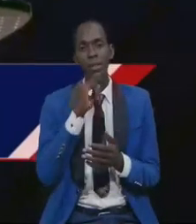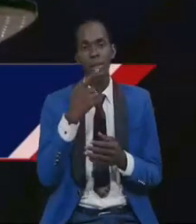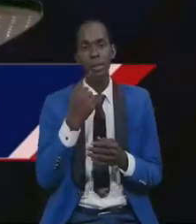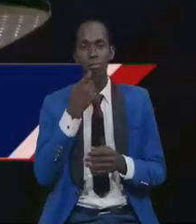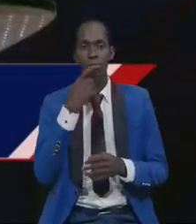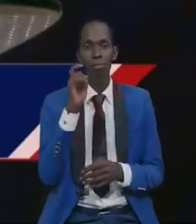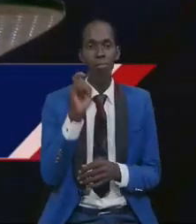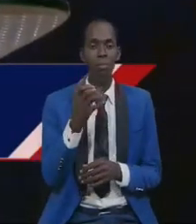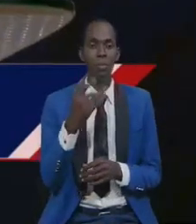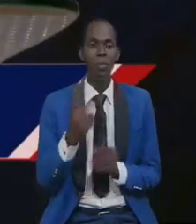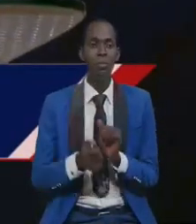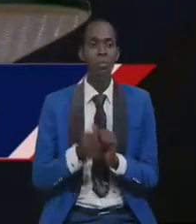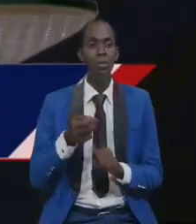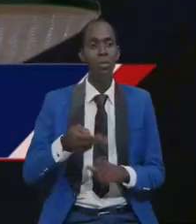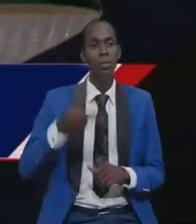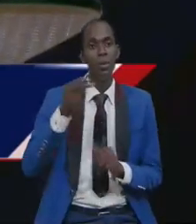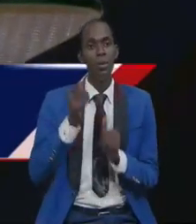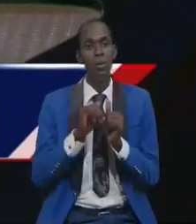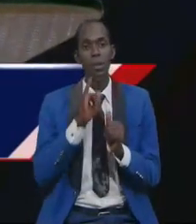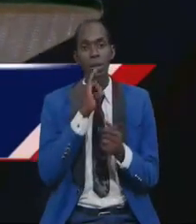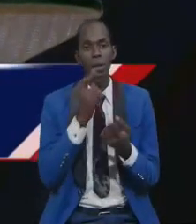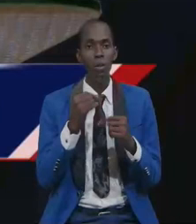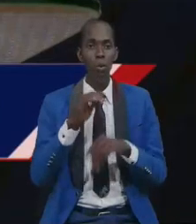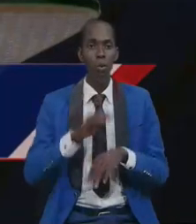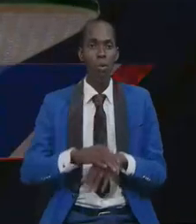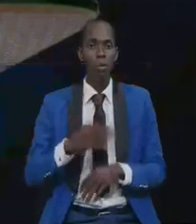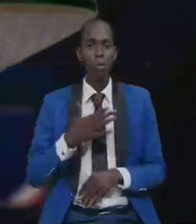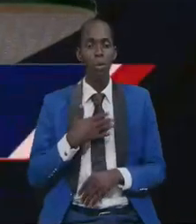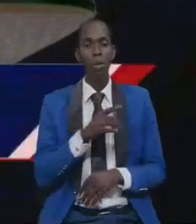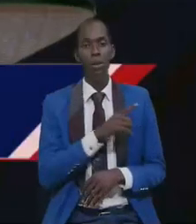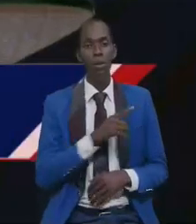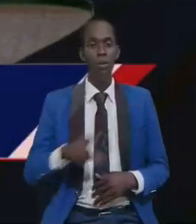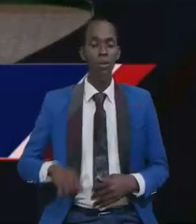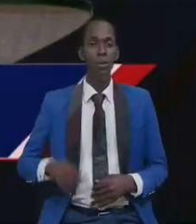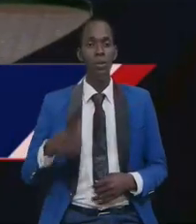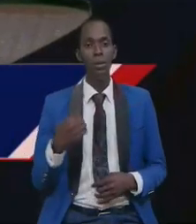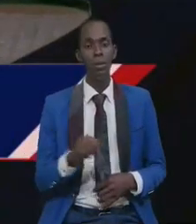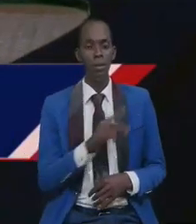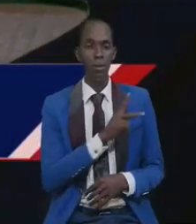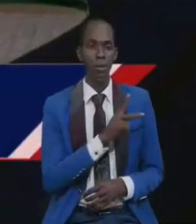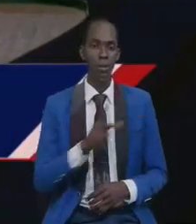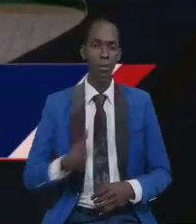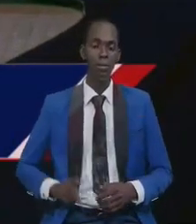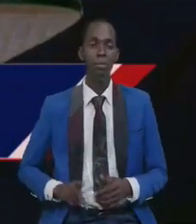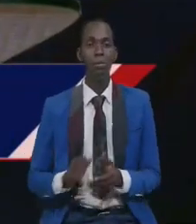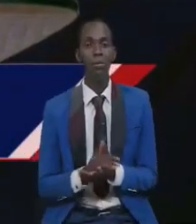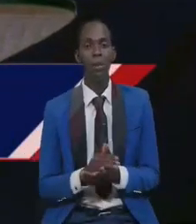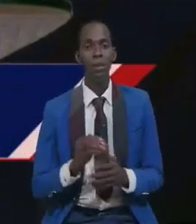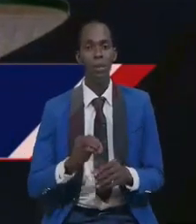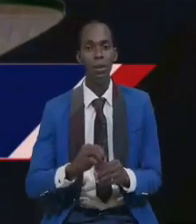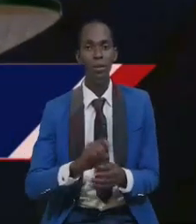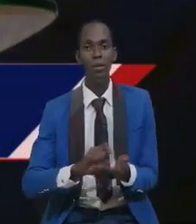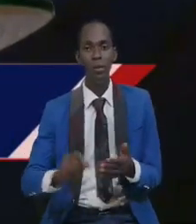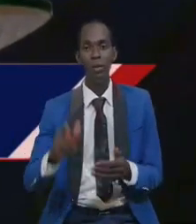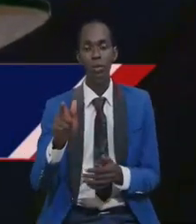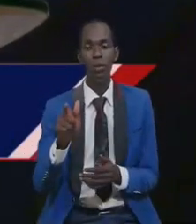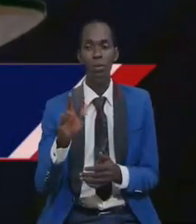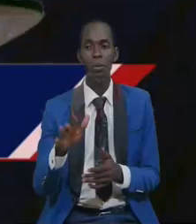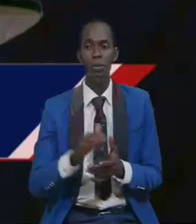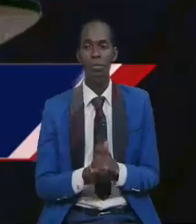qui s'accomplira sur mon Seigneur le roi. » Verset 25 «